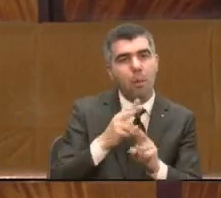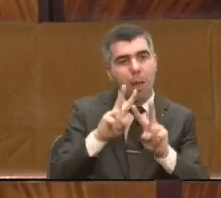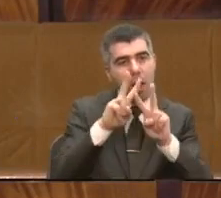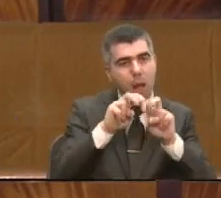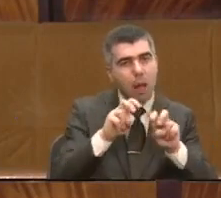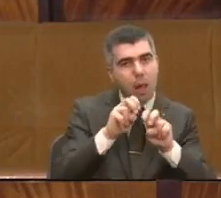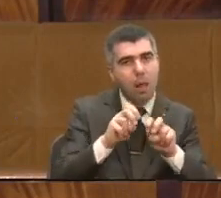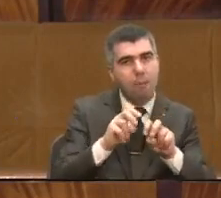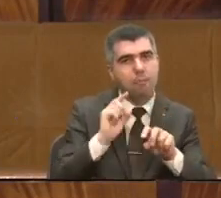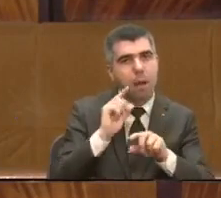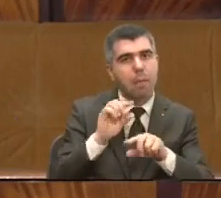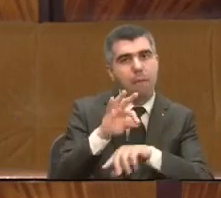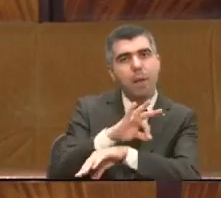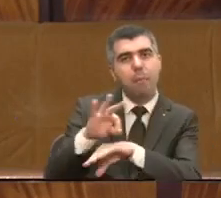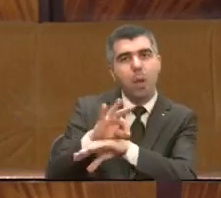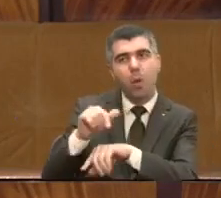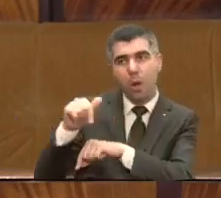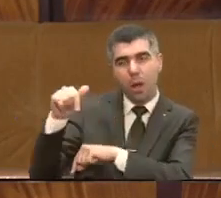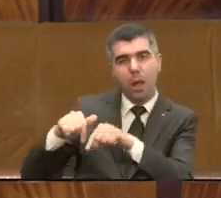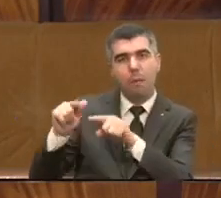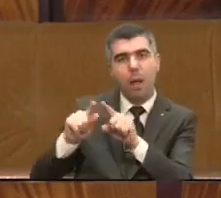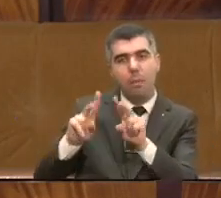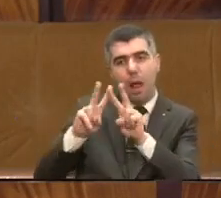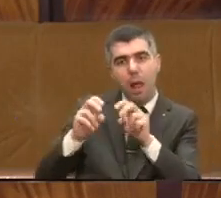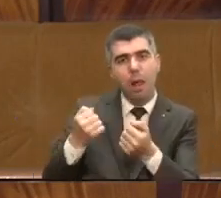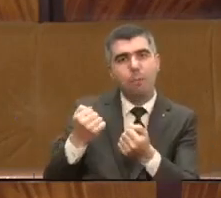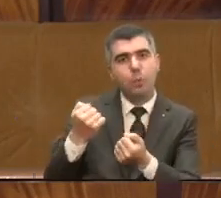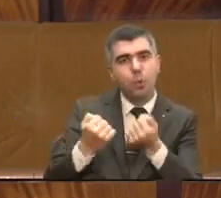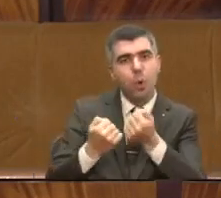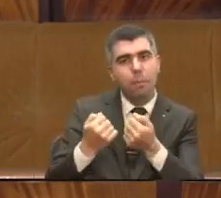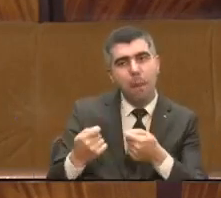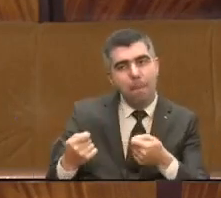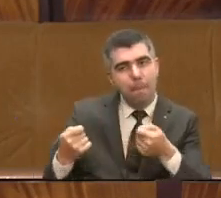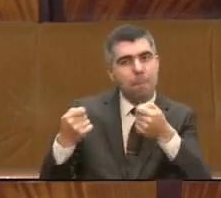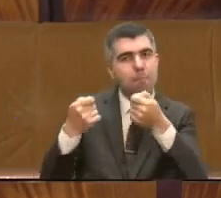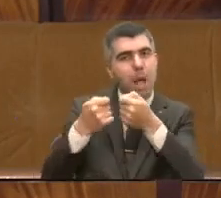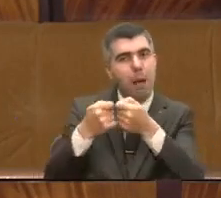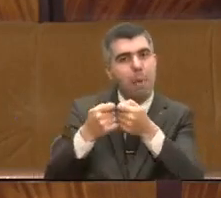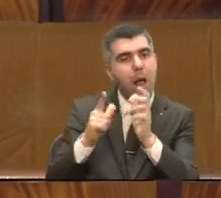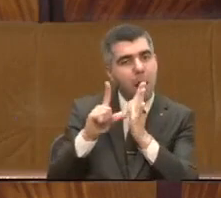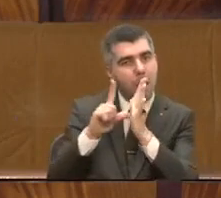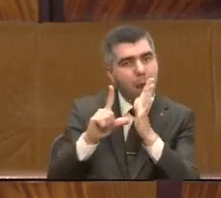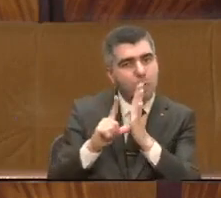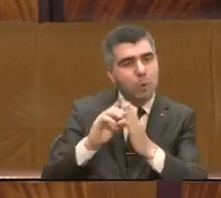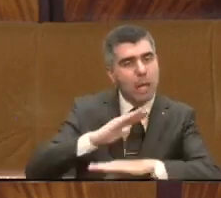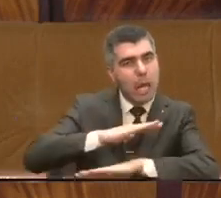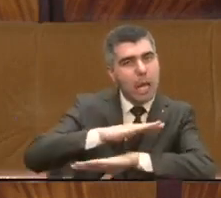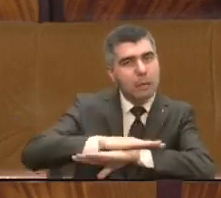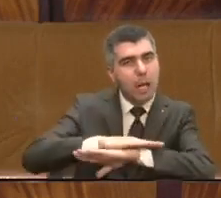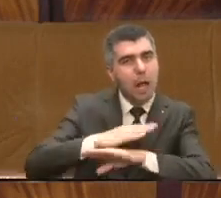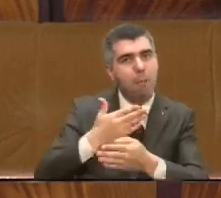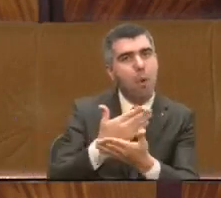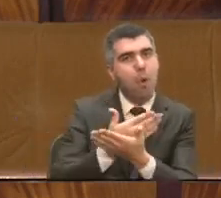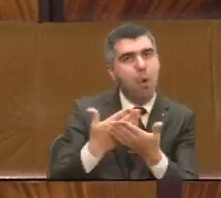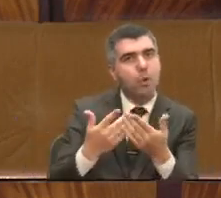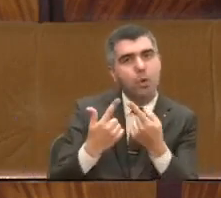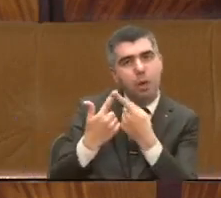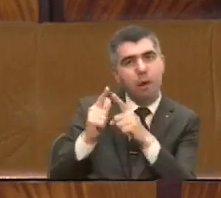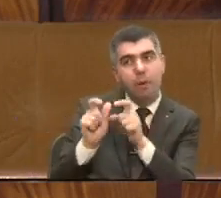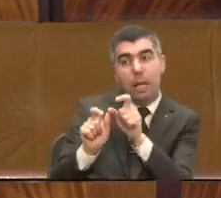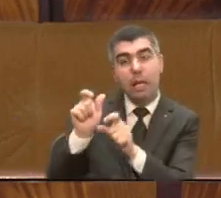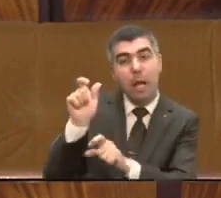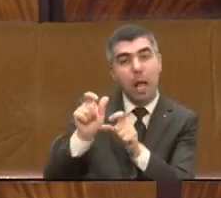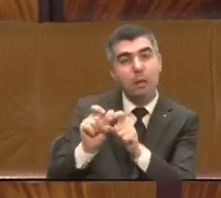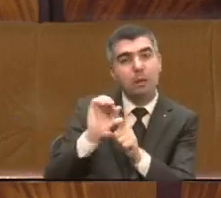مراكز المراقبة التقنية للمركبات، ومدى مطابقتها للشروط التشريعية والتنظيمية التي تقضي بضرورة الحفاظ على السلامة